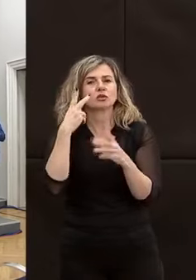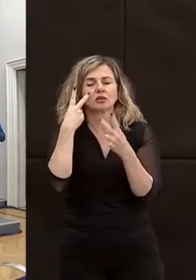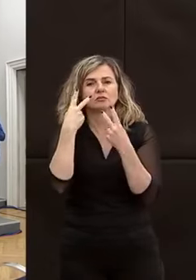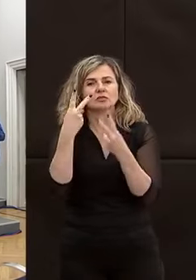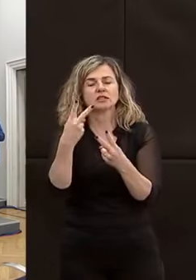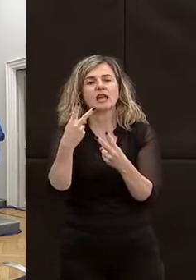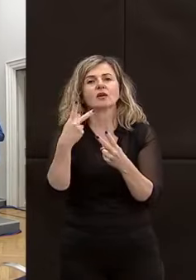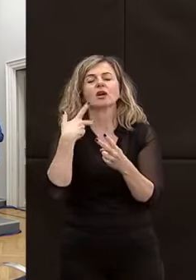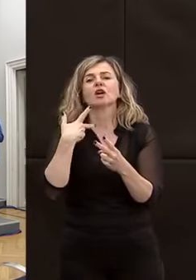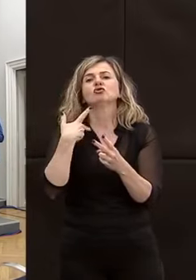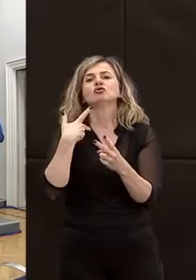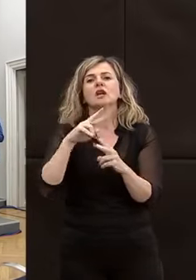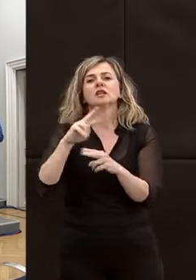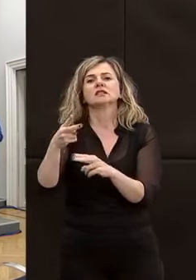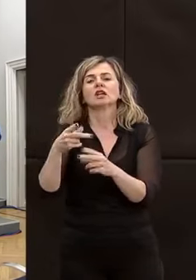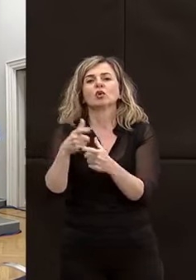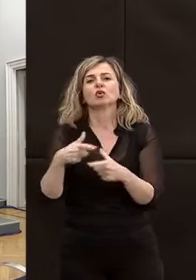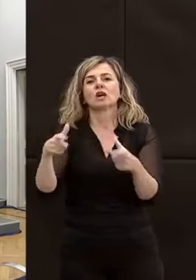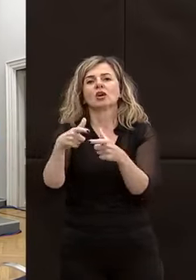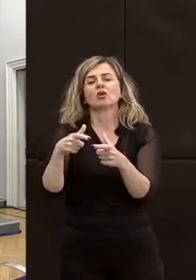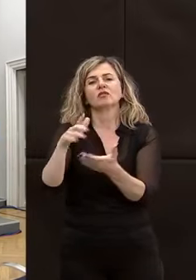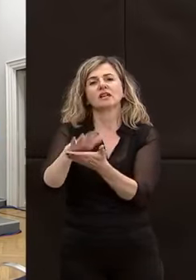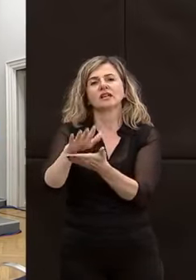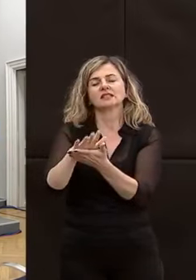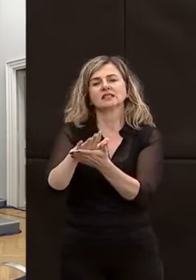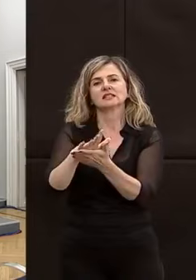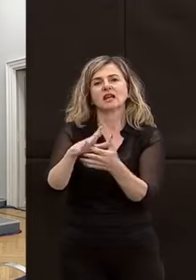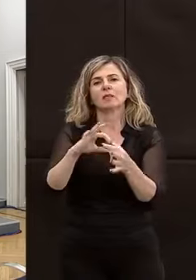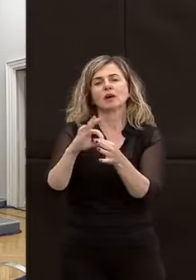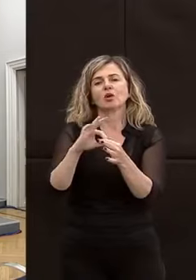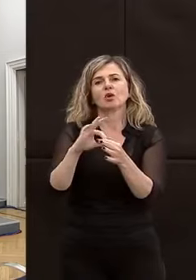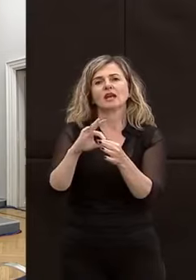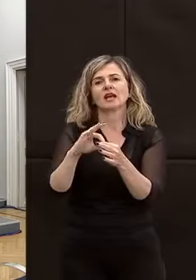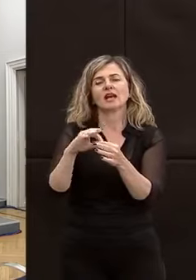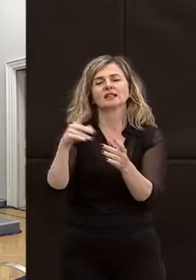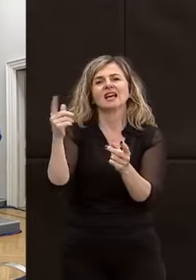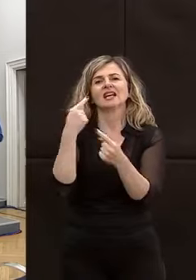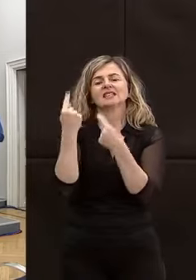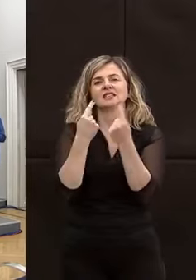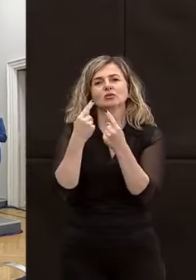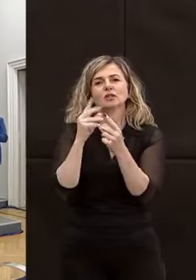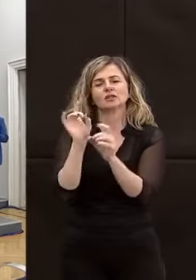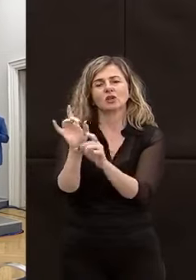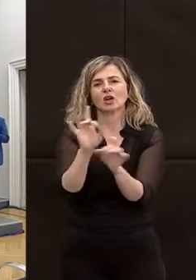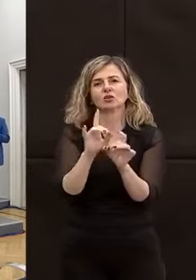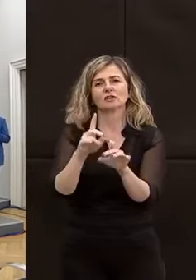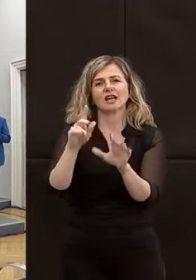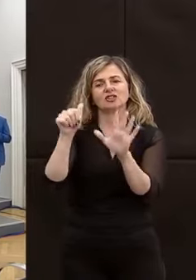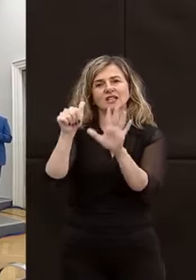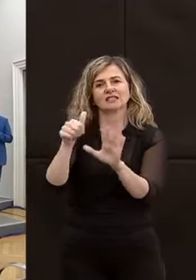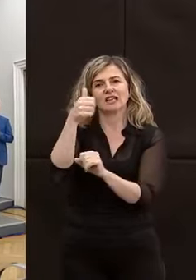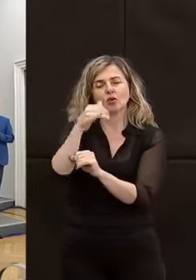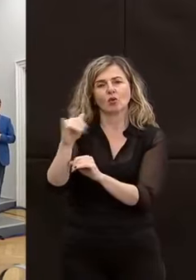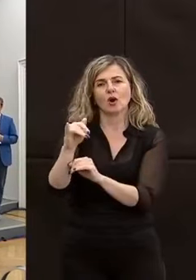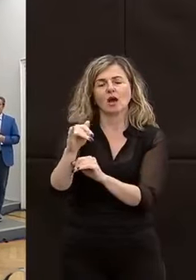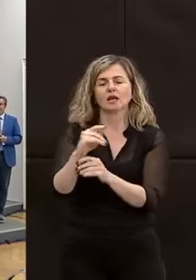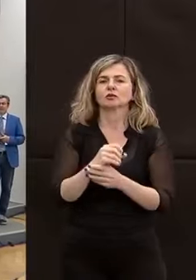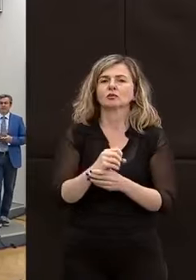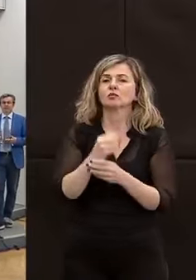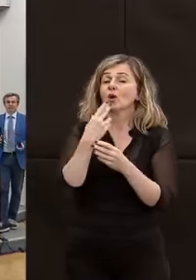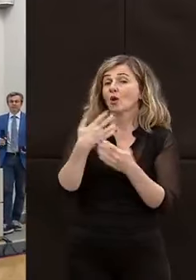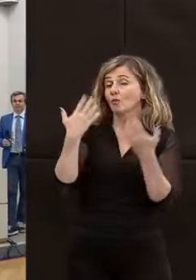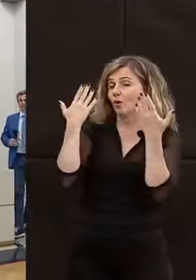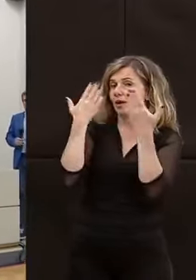più legata alla situazione contagi attorno alle 18 e 15 presidente prego buonasera